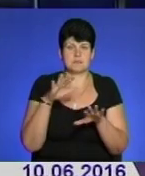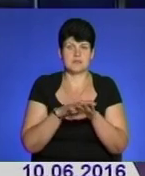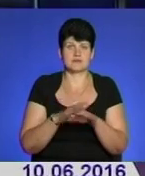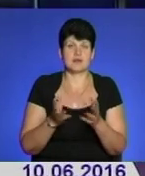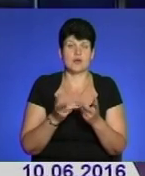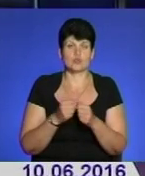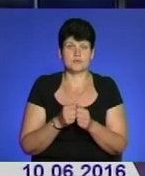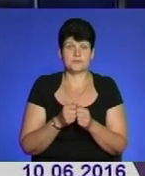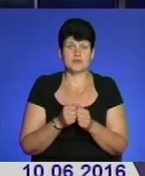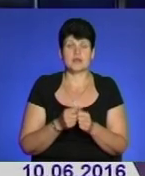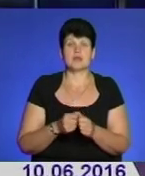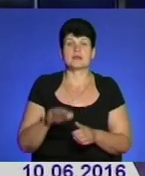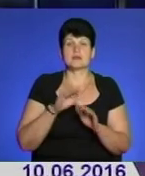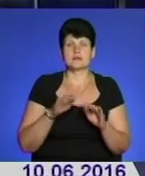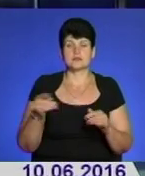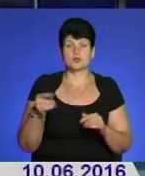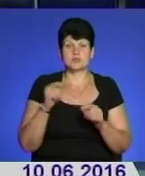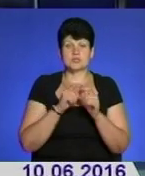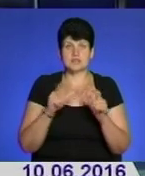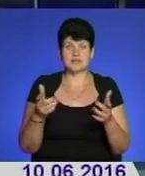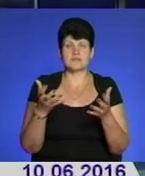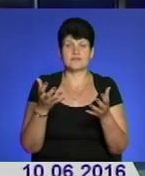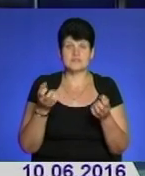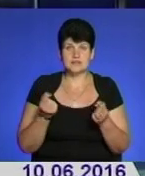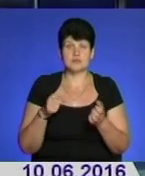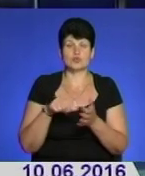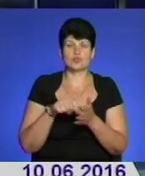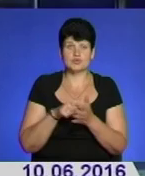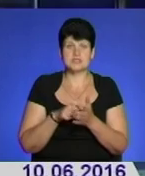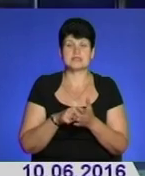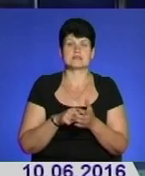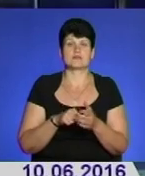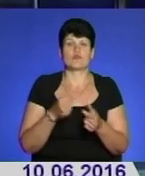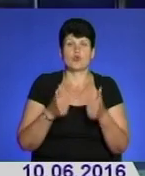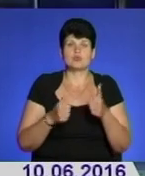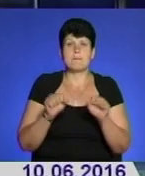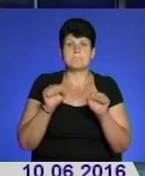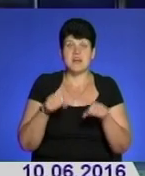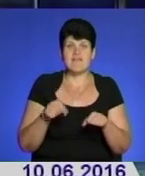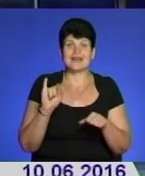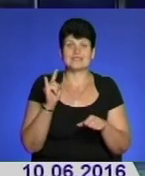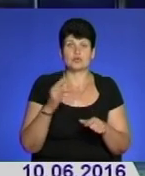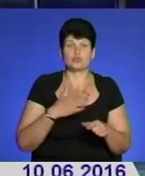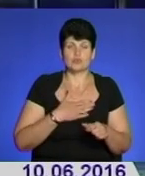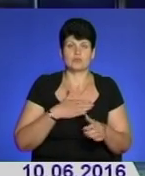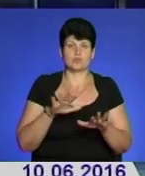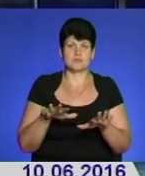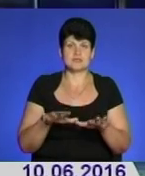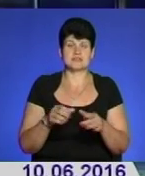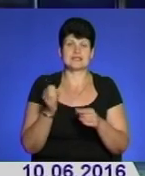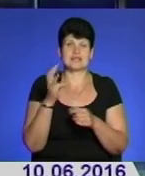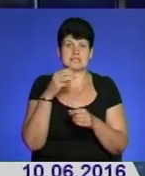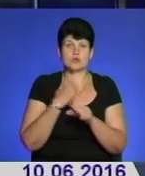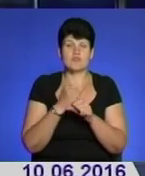Учні тернопільських шкіл взяли участь у конкурсі творчих есе «Права дитини у моєму місті». Серед 18 робіт обрали 3